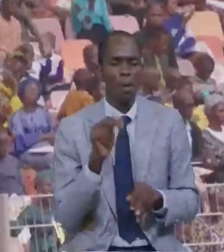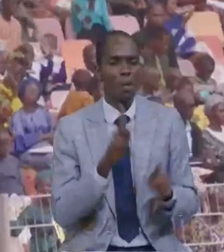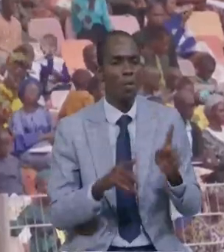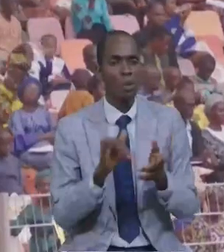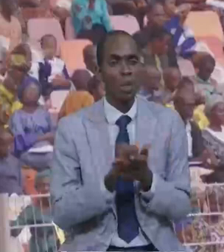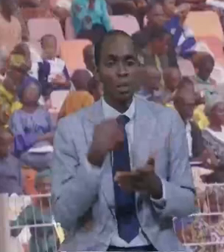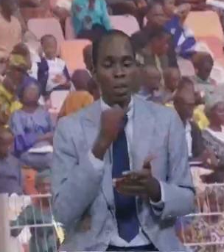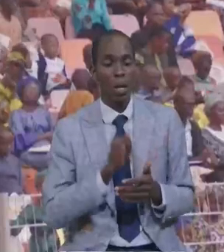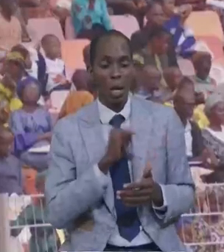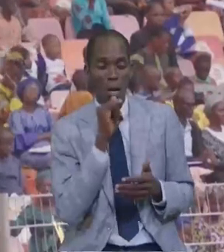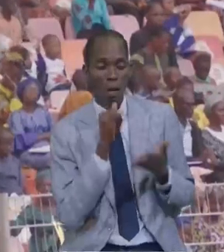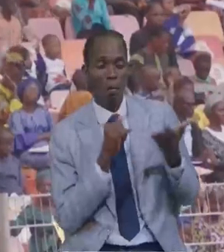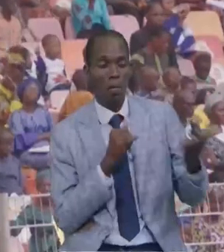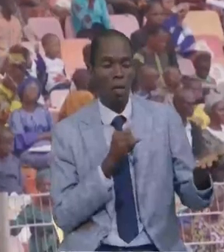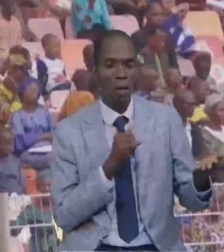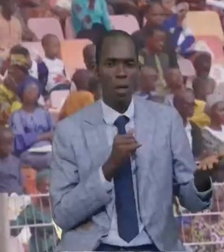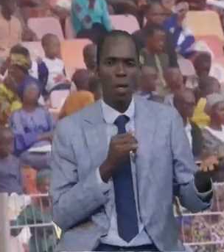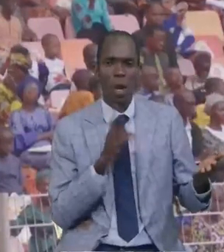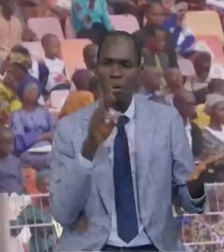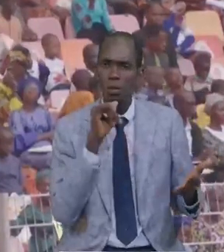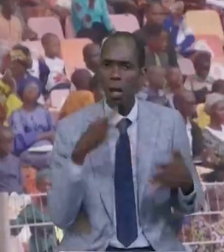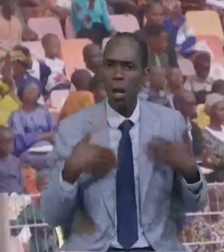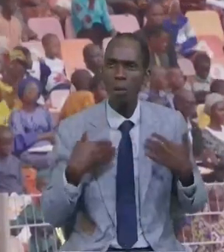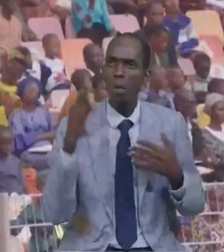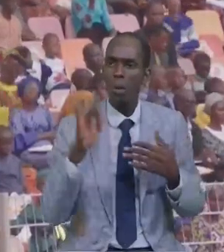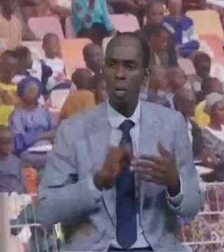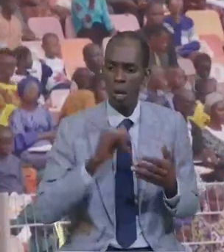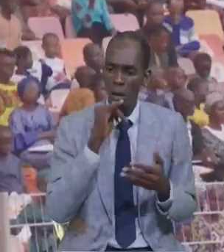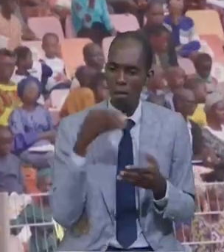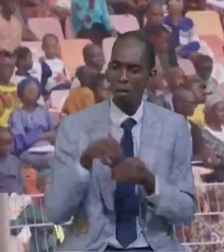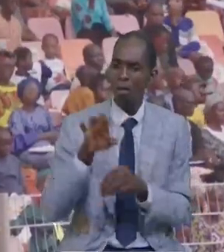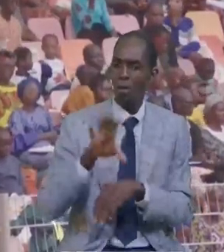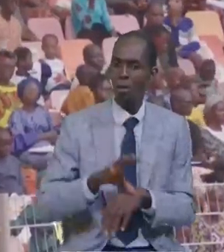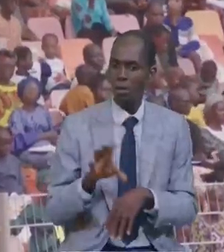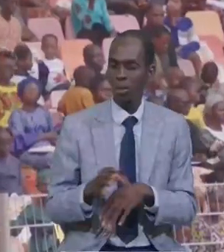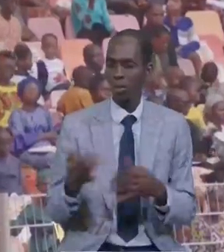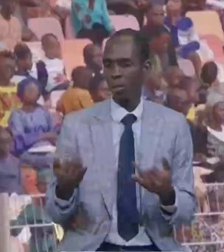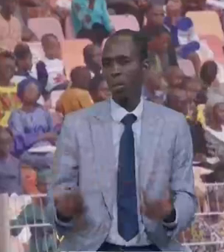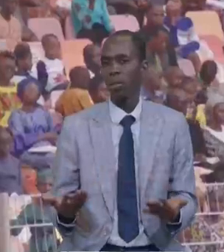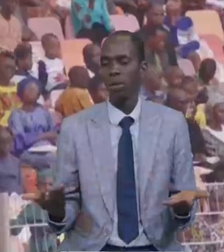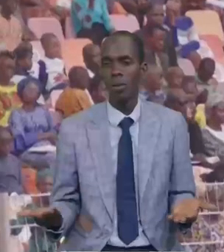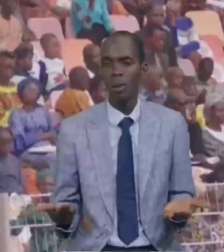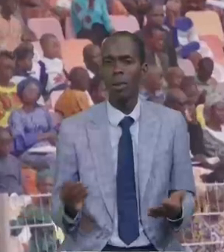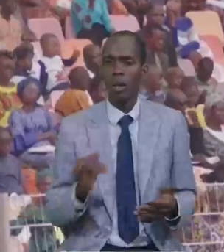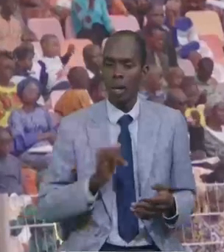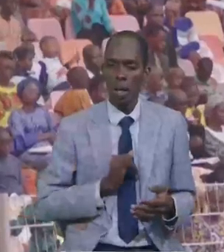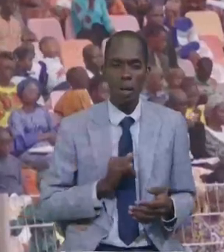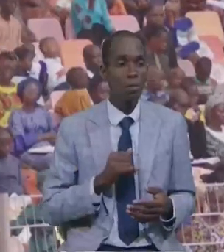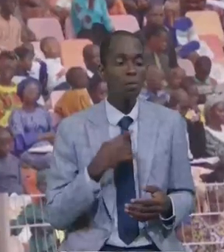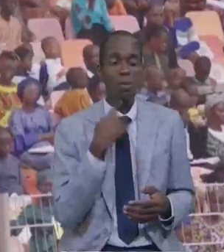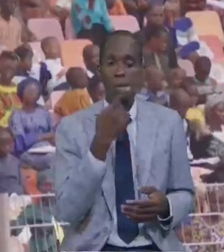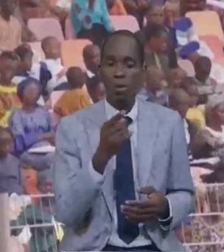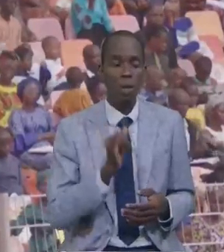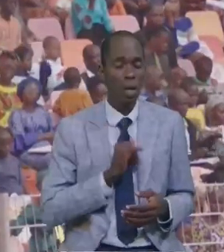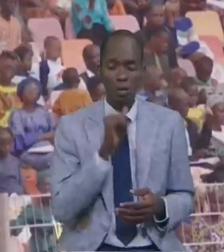Hein? J'ai dit, je ne suis pas content encore. À moins que je ne vois cette évidence du salut, que tu es